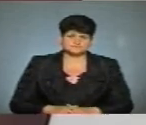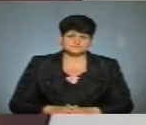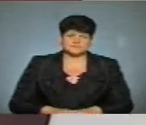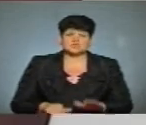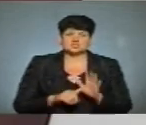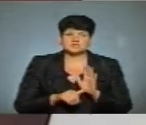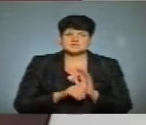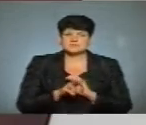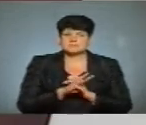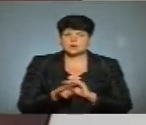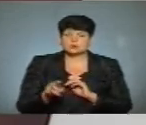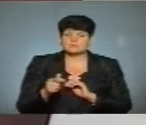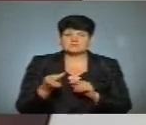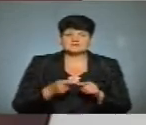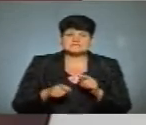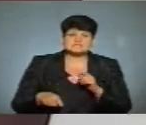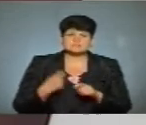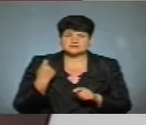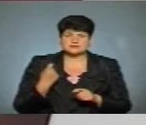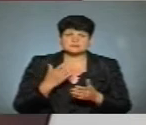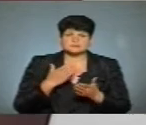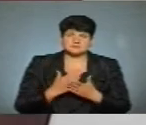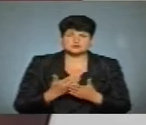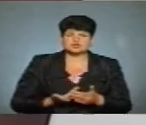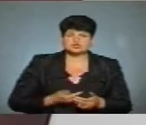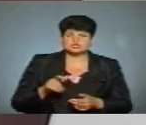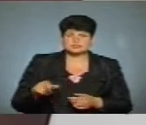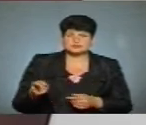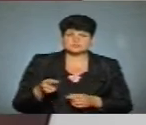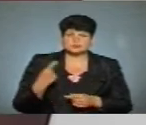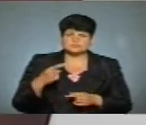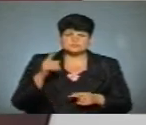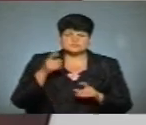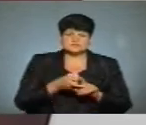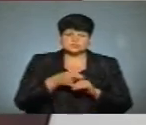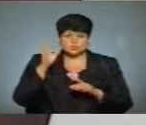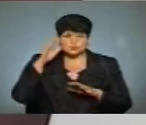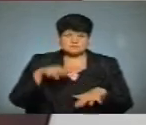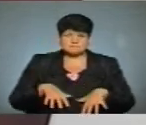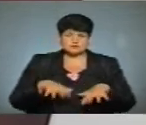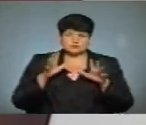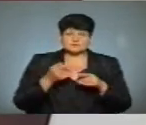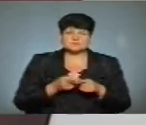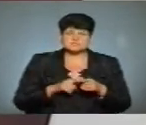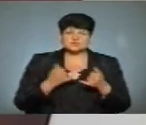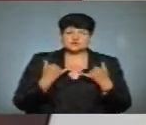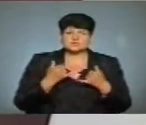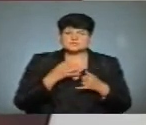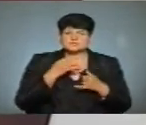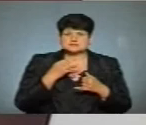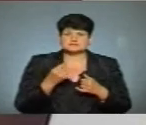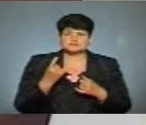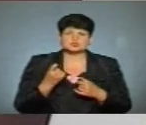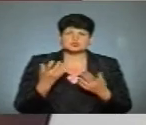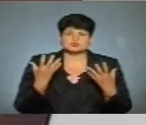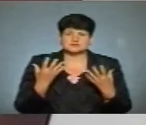60 мільйонів гривень – це збитки, яких зазнали жителі Тернопільщини через підтоплення. Про це сьогодні під час свого звіту про роботу за 100 днів на